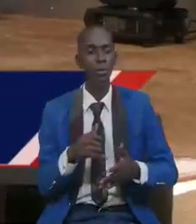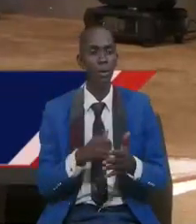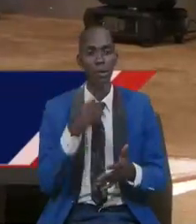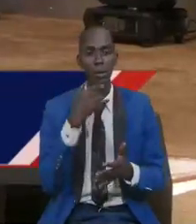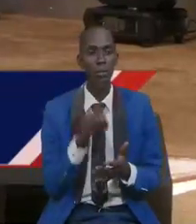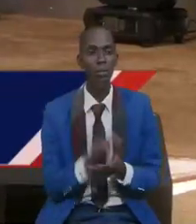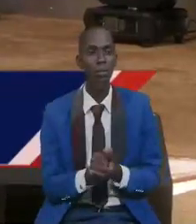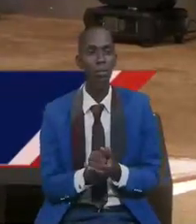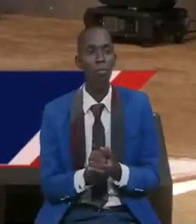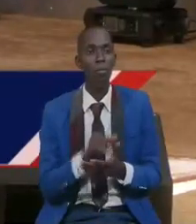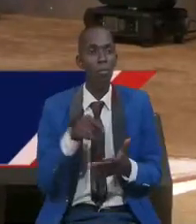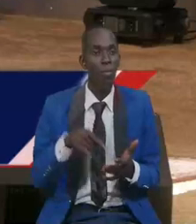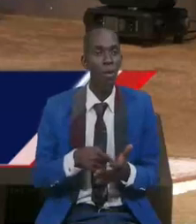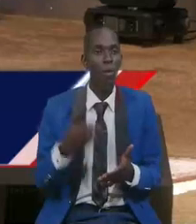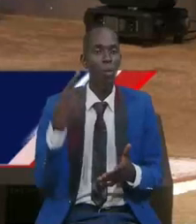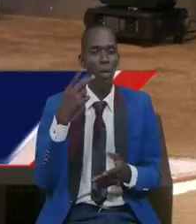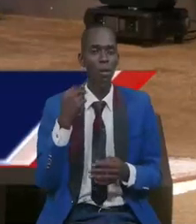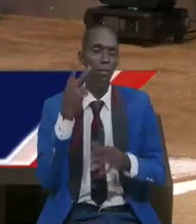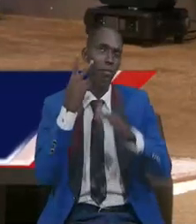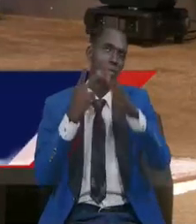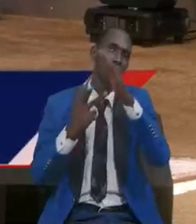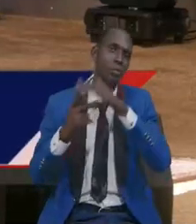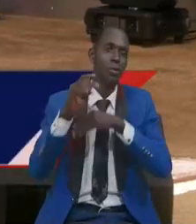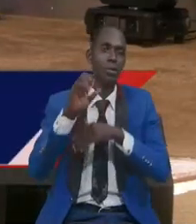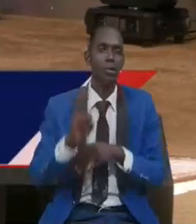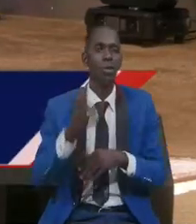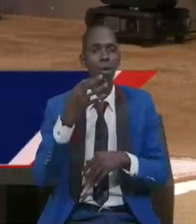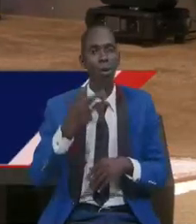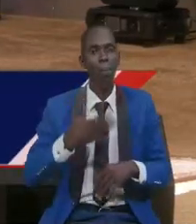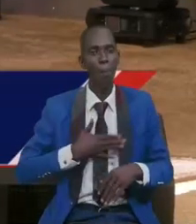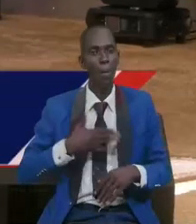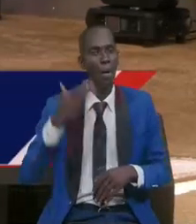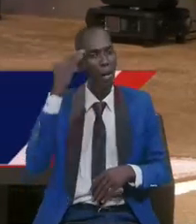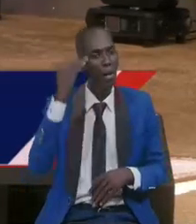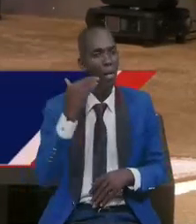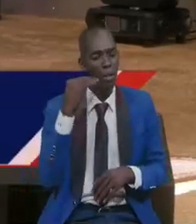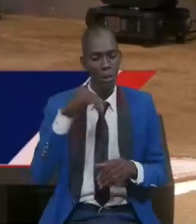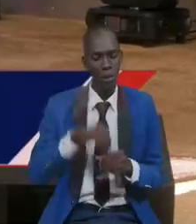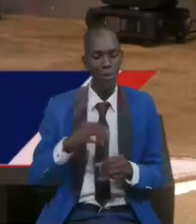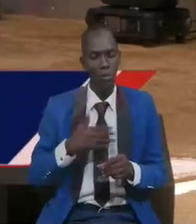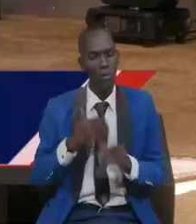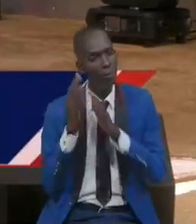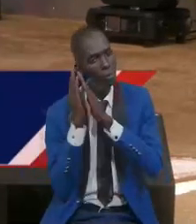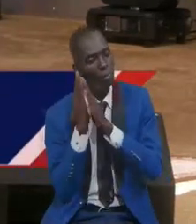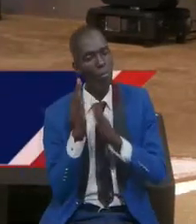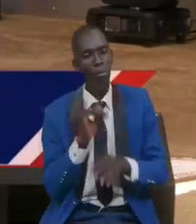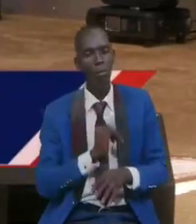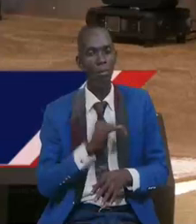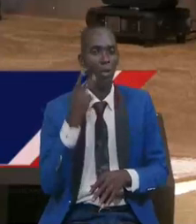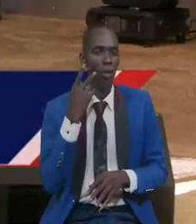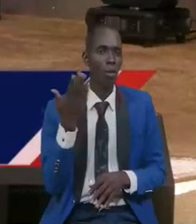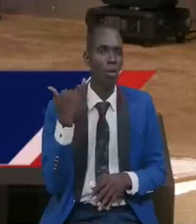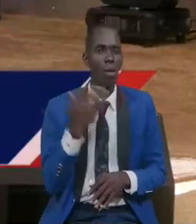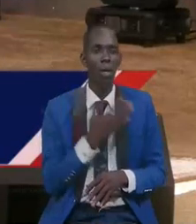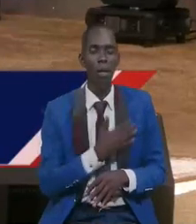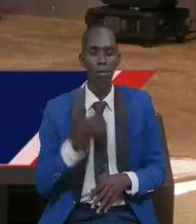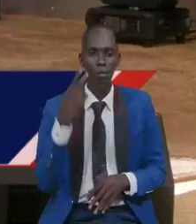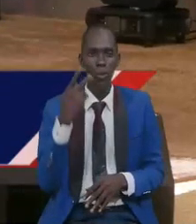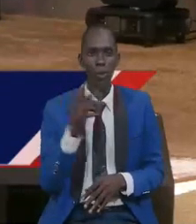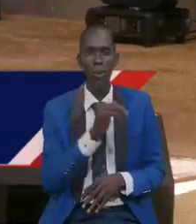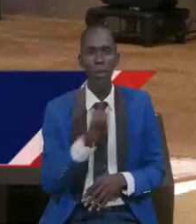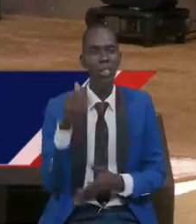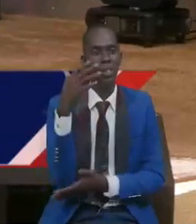verset 10. Il dit, voici les visions de mon esprit. Pendant que j'étais sur ma couche, je regardais et voici, il y avait au milieu